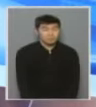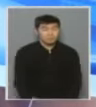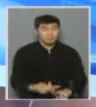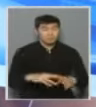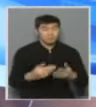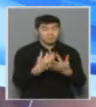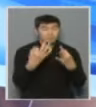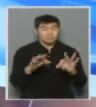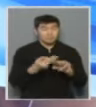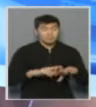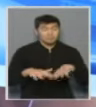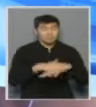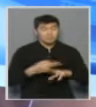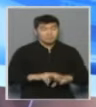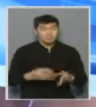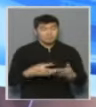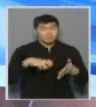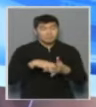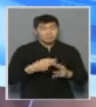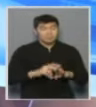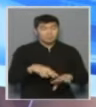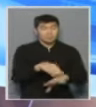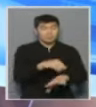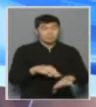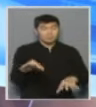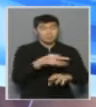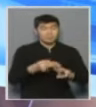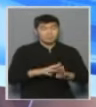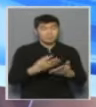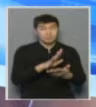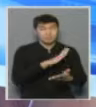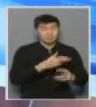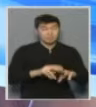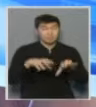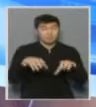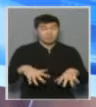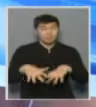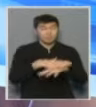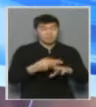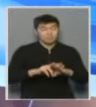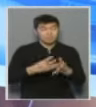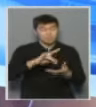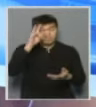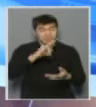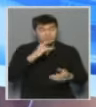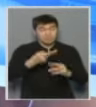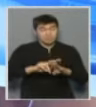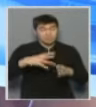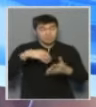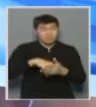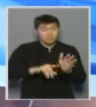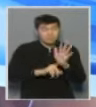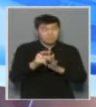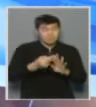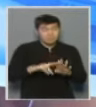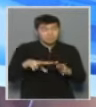В преддверии Дня независимости благодарственным письмом акима области Мухамбета Досмухамбетова и председателя Народной партии Казахстана Айкана Канурова были